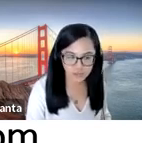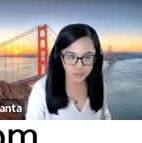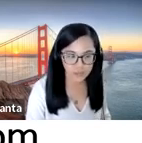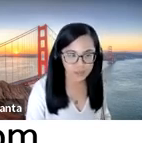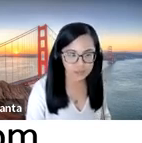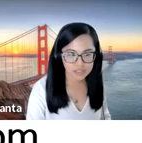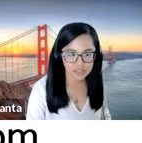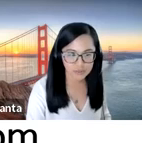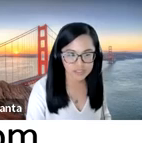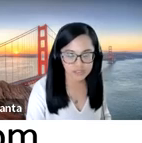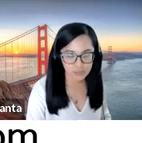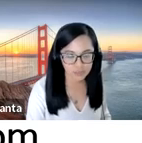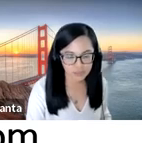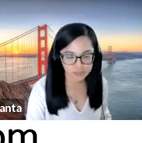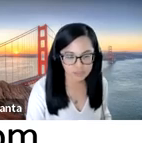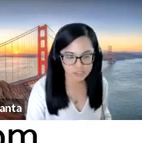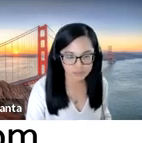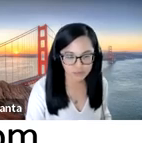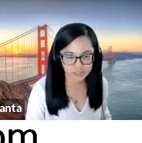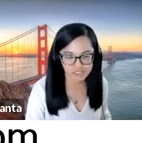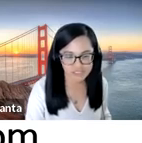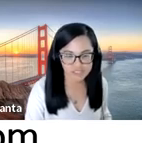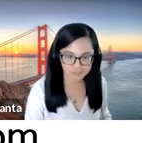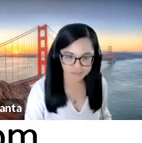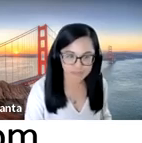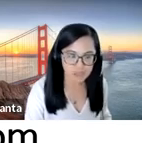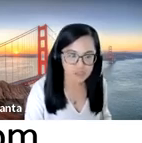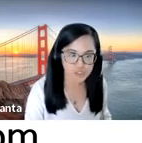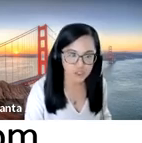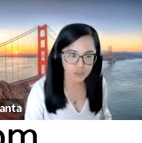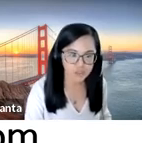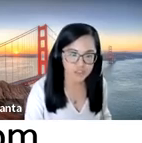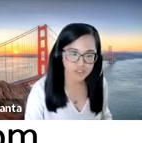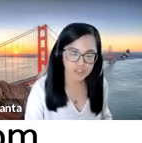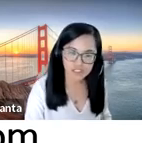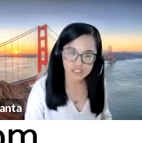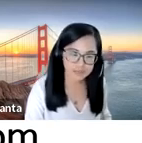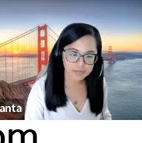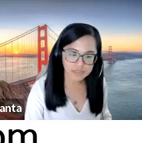go over what workability three is and what workability four is. So.